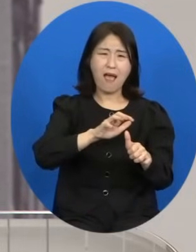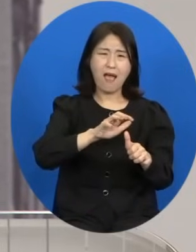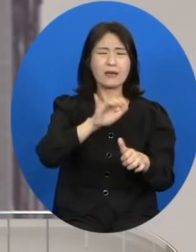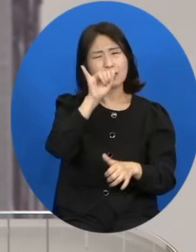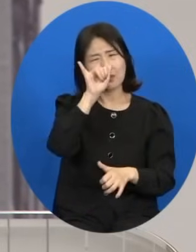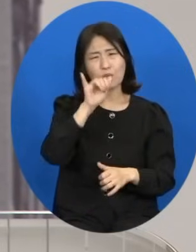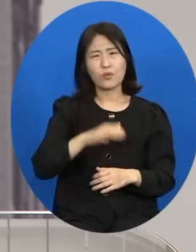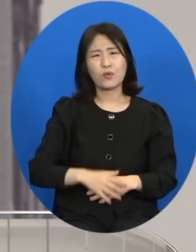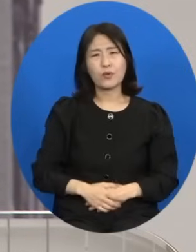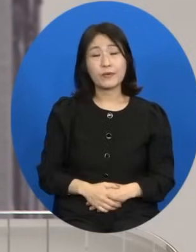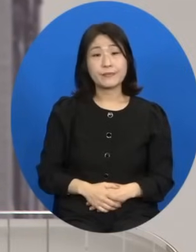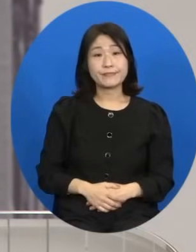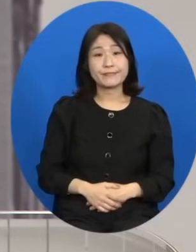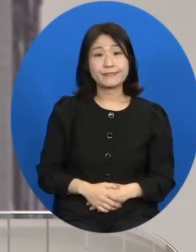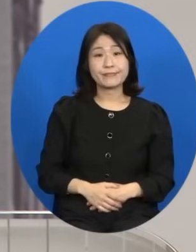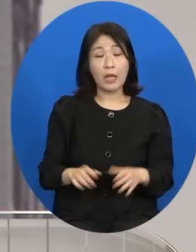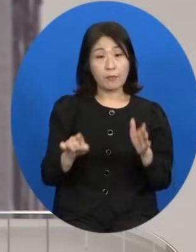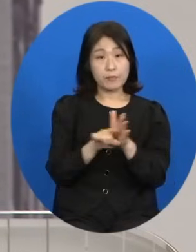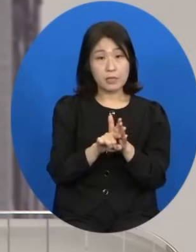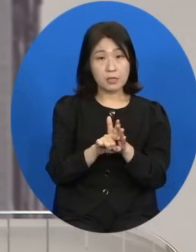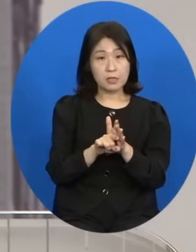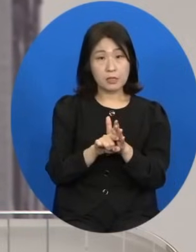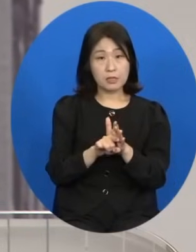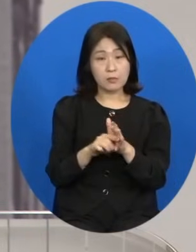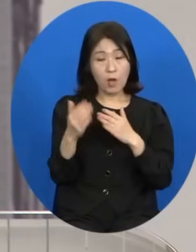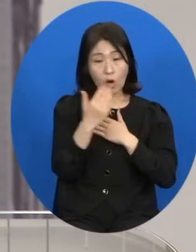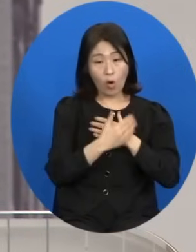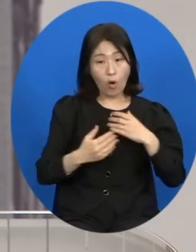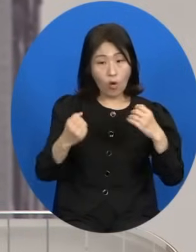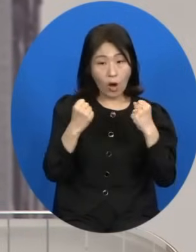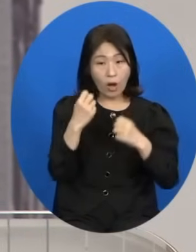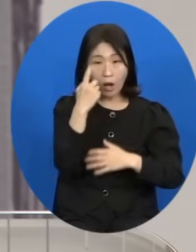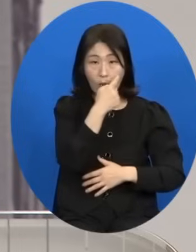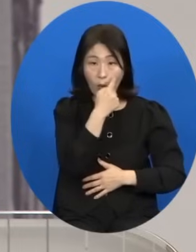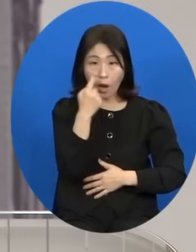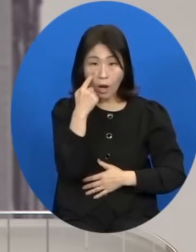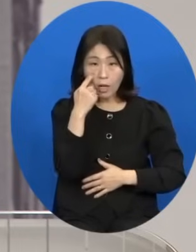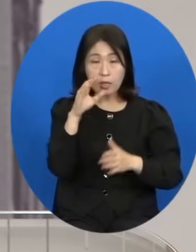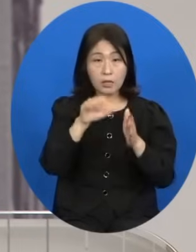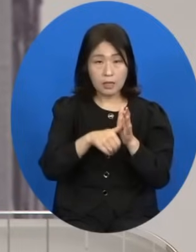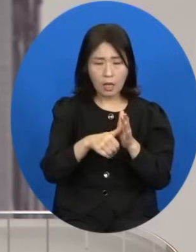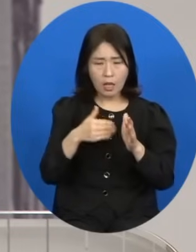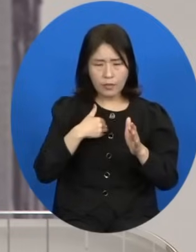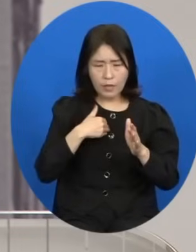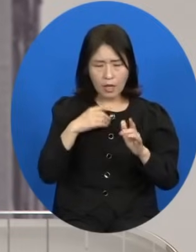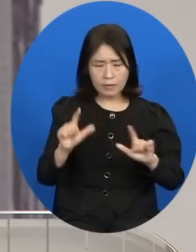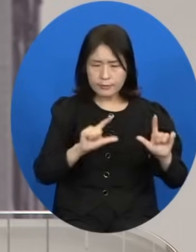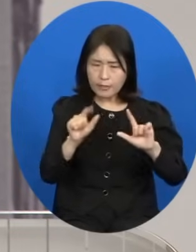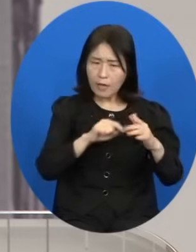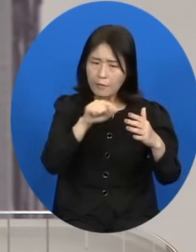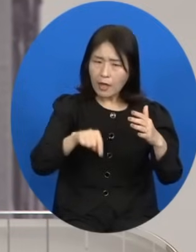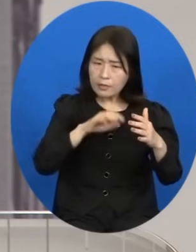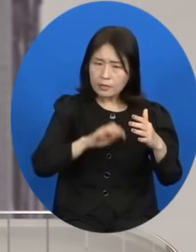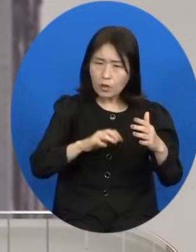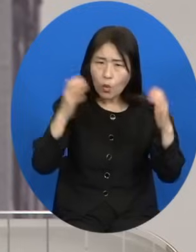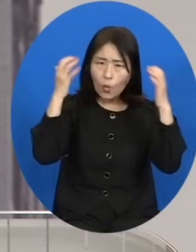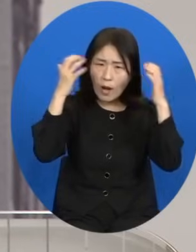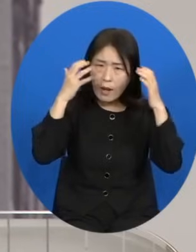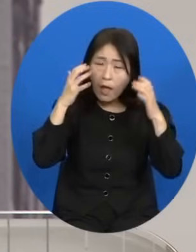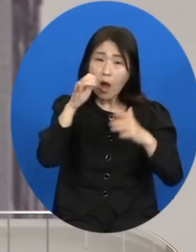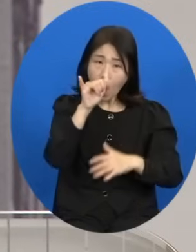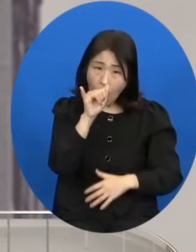신앙의 건강을 점검할 때에 나에게 이런 어려움이 있는가를 봐야 돼요 내가 정말 믿음대로 살려고 하다 보니까 이런